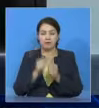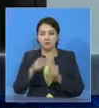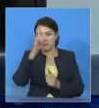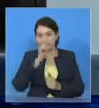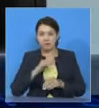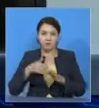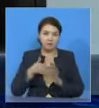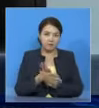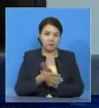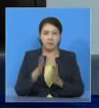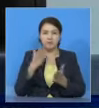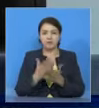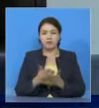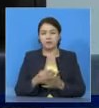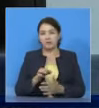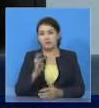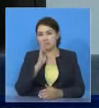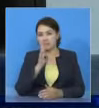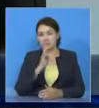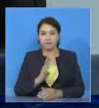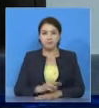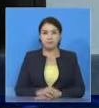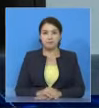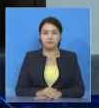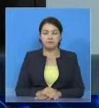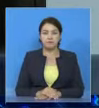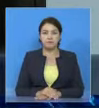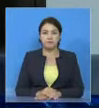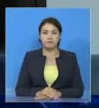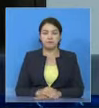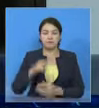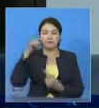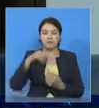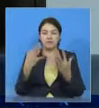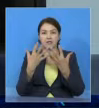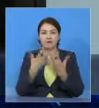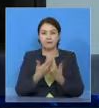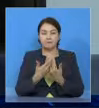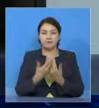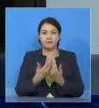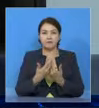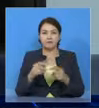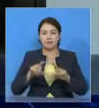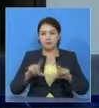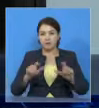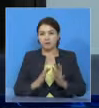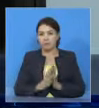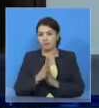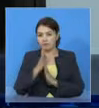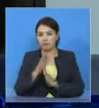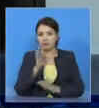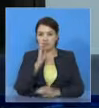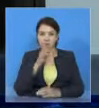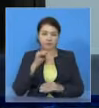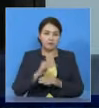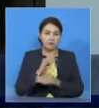на то, чтобы, получается, произвести доплату. Соответственно, количество, если у нас стационаров увеличится, соответственно, доплата тоже